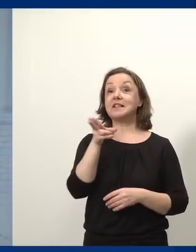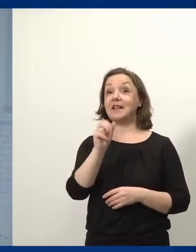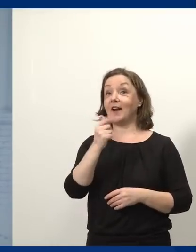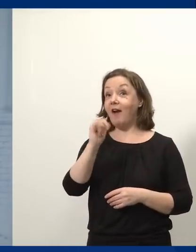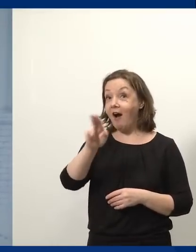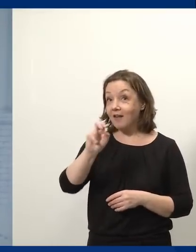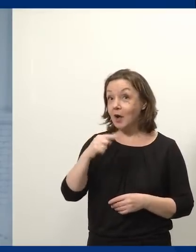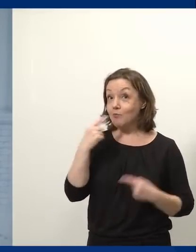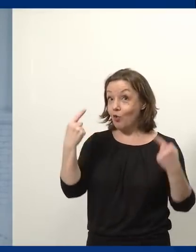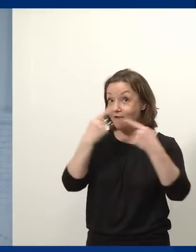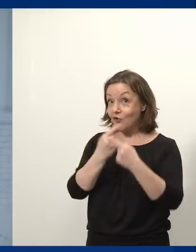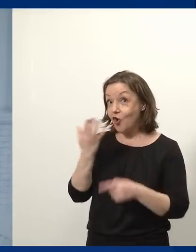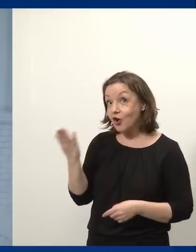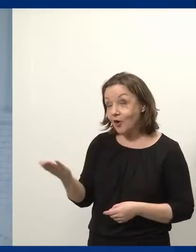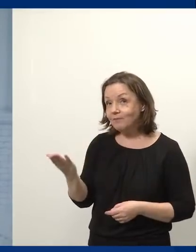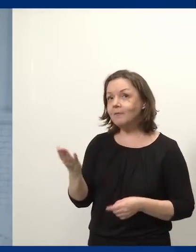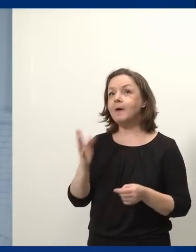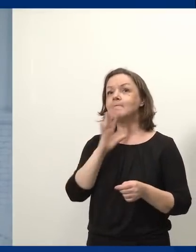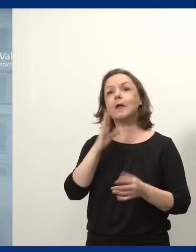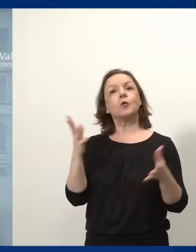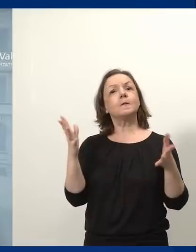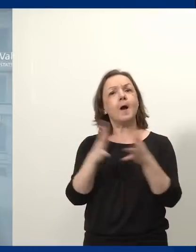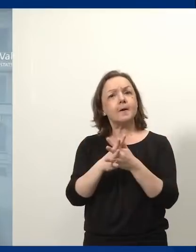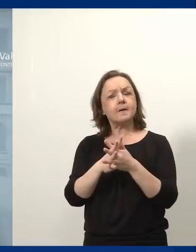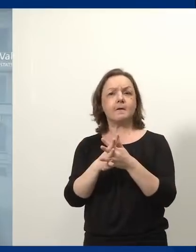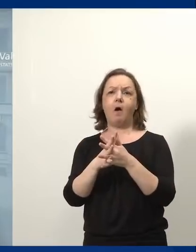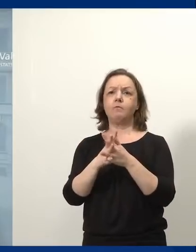Haataiselle puheenvuoron. Hän kertoo tarkemmin tästä